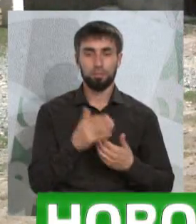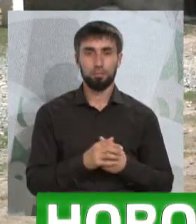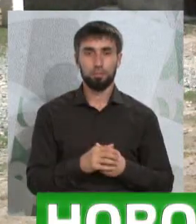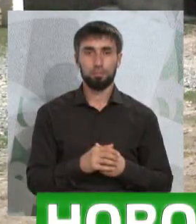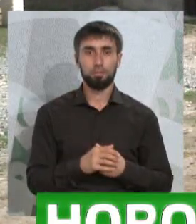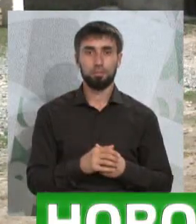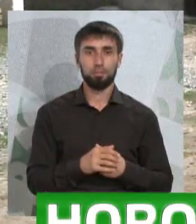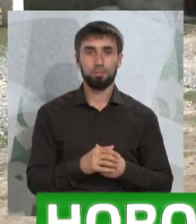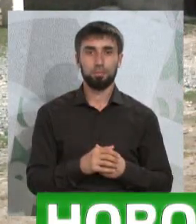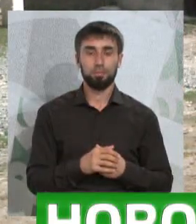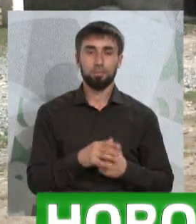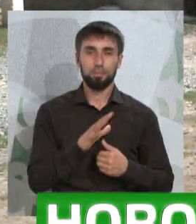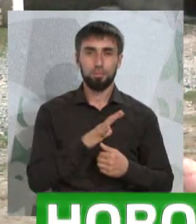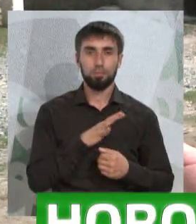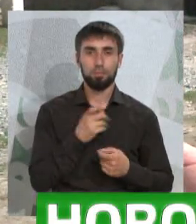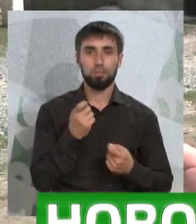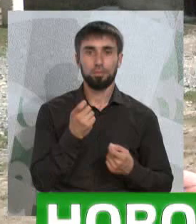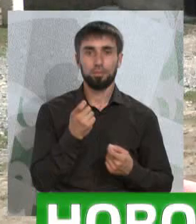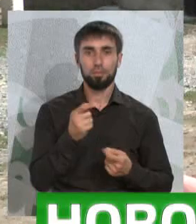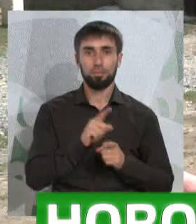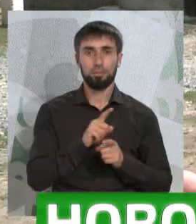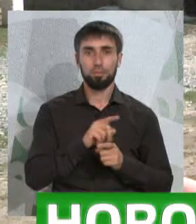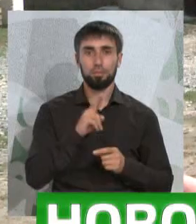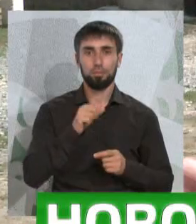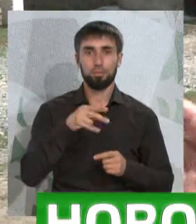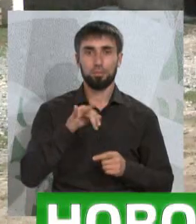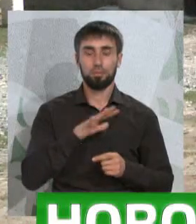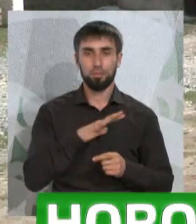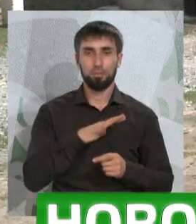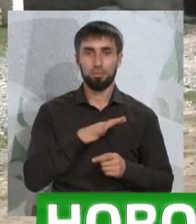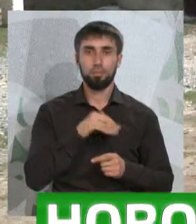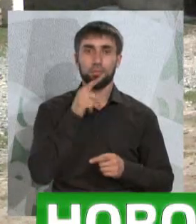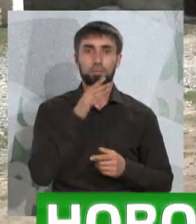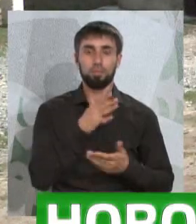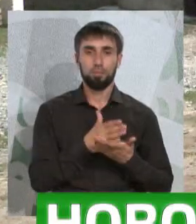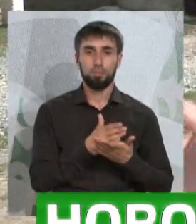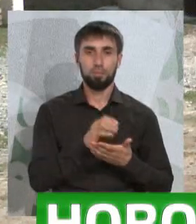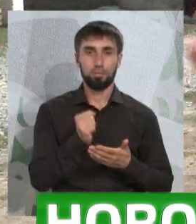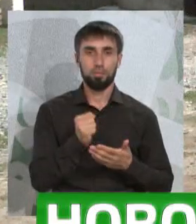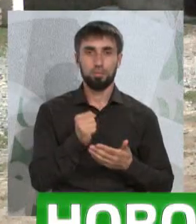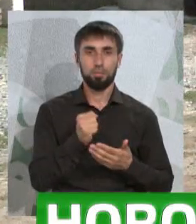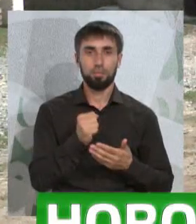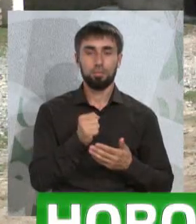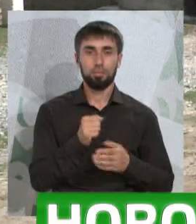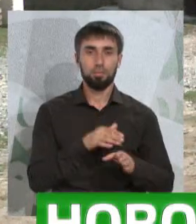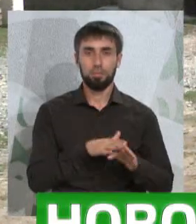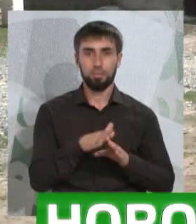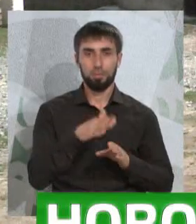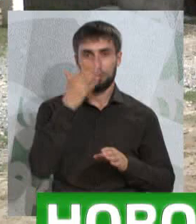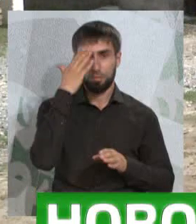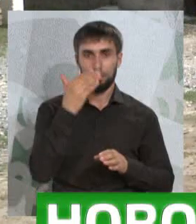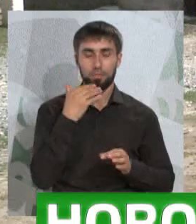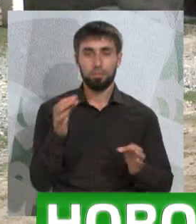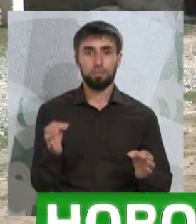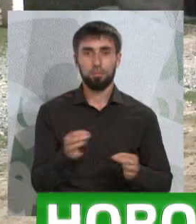штихи холодские. Ну бывает, цевал капель штихи холодские, а дуар, дуарочкана. А вот целый лет воды не было, вообще не